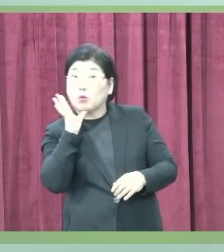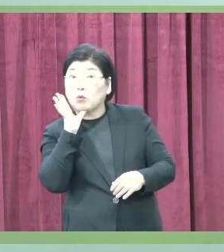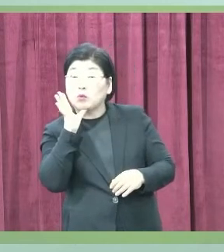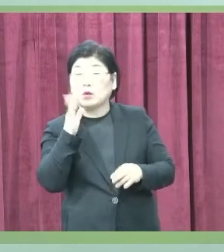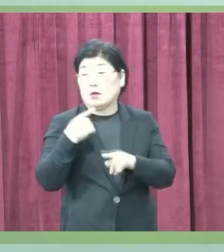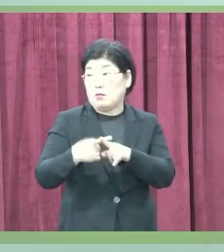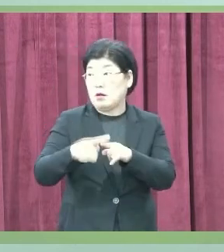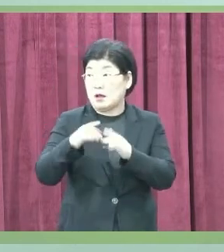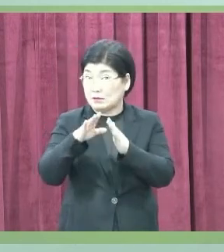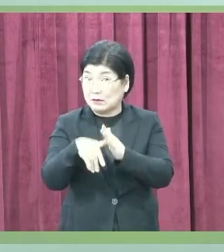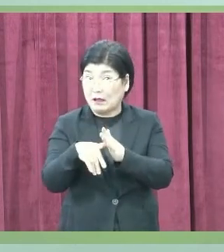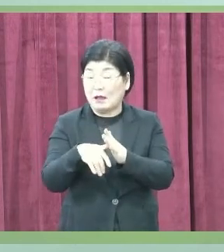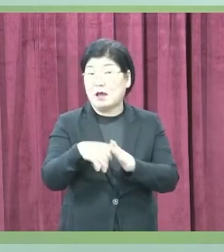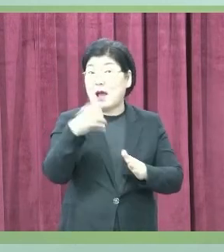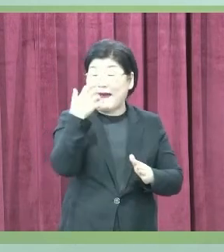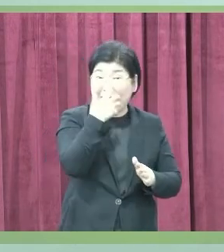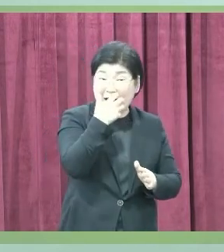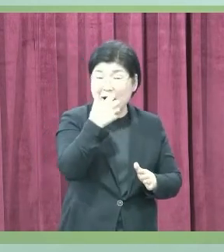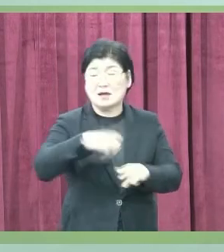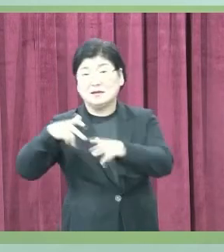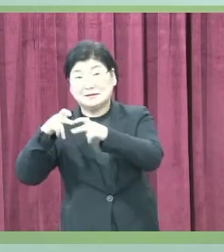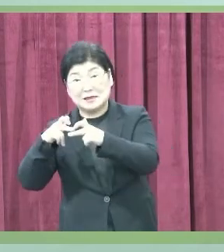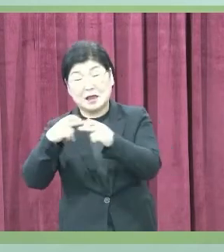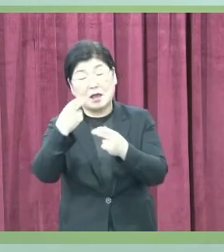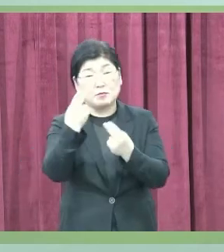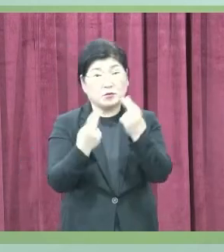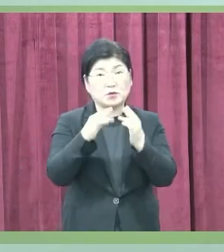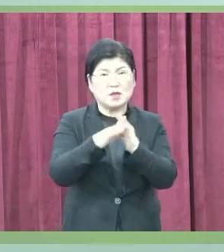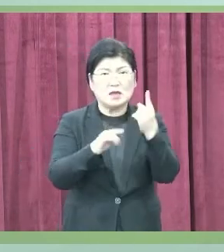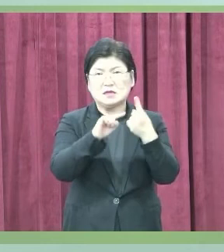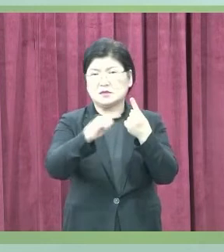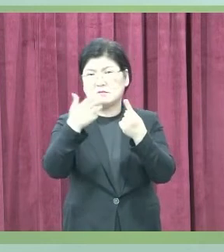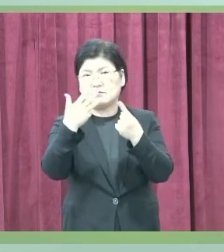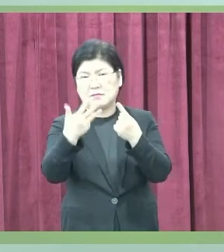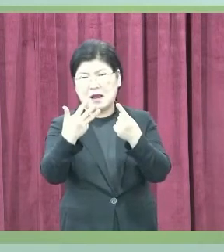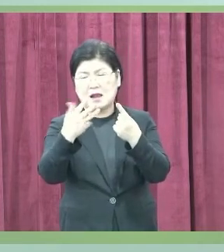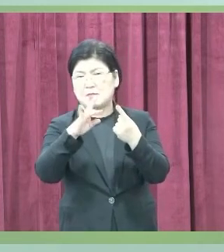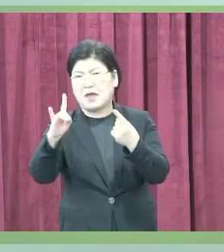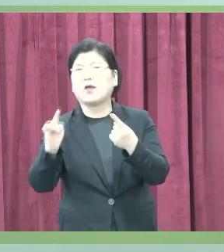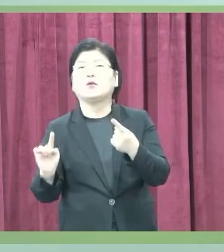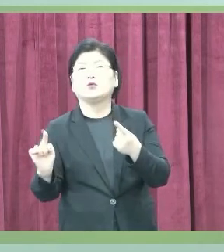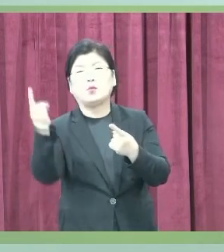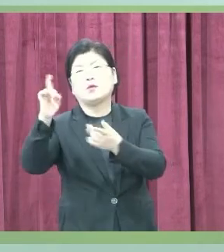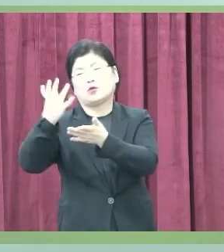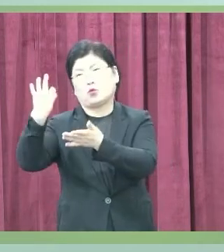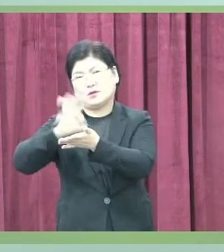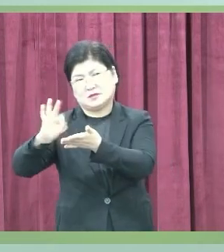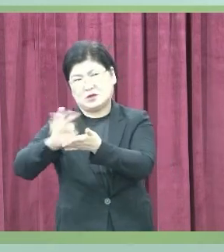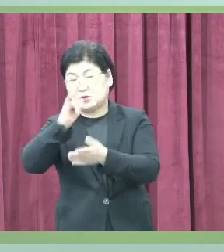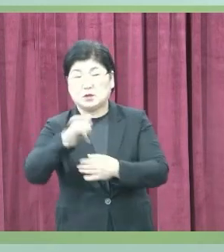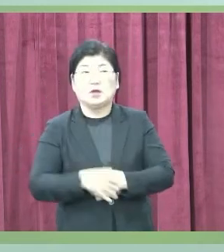보면은 비장애 노인보다 장애 노인이 1.8배 진료비가 높습니다. 그